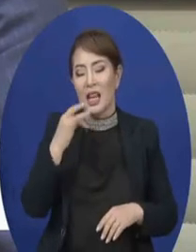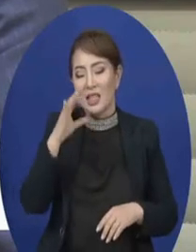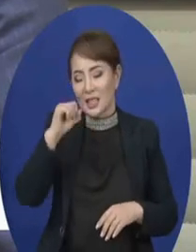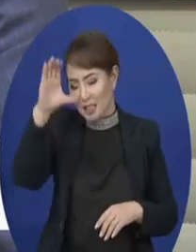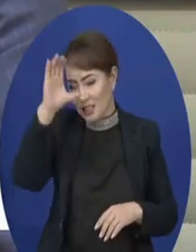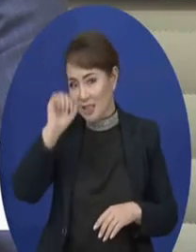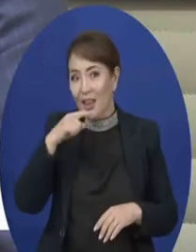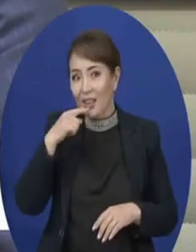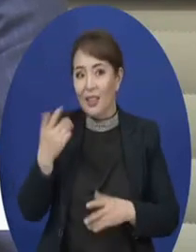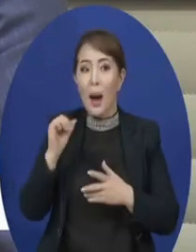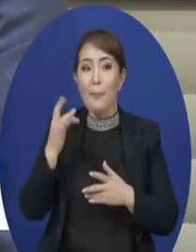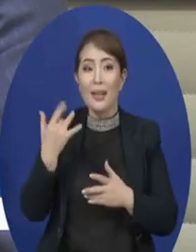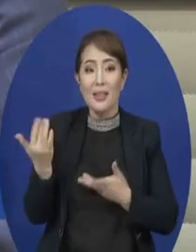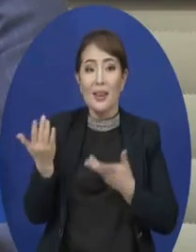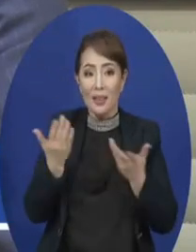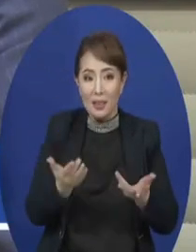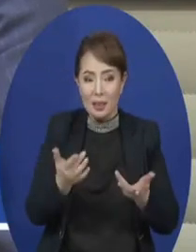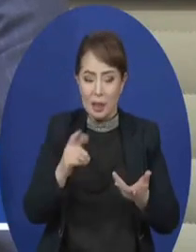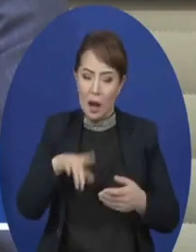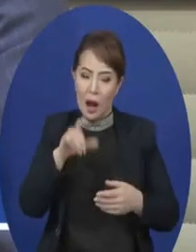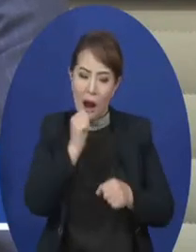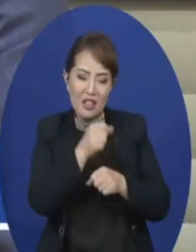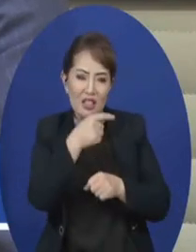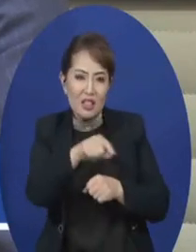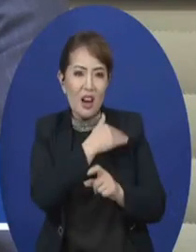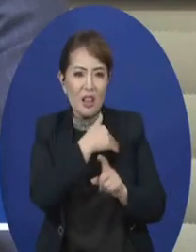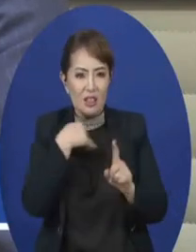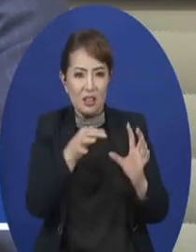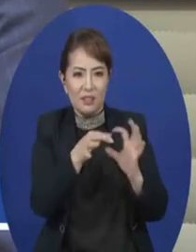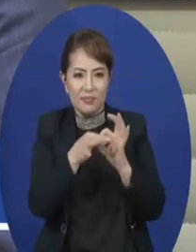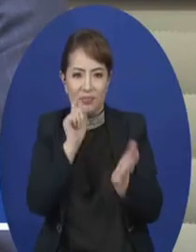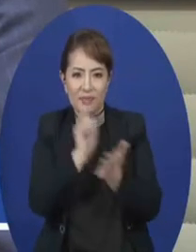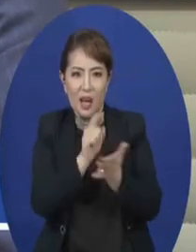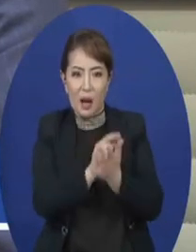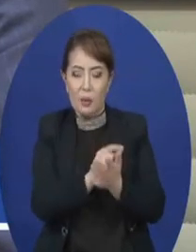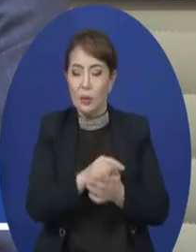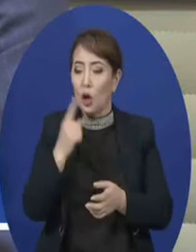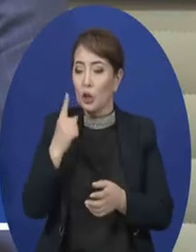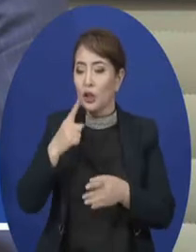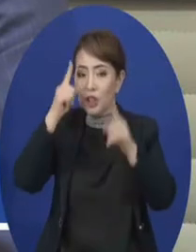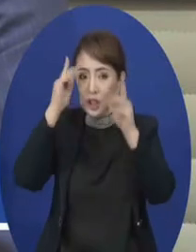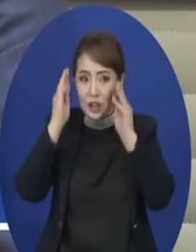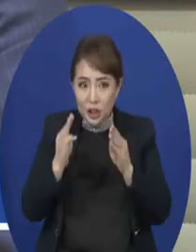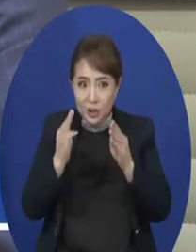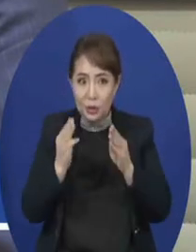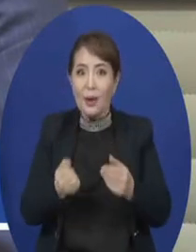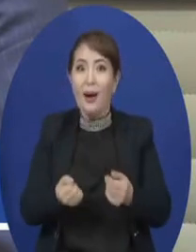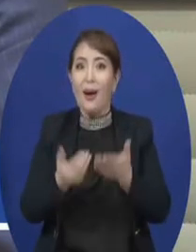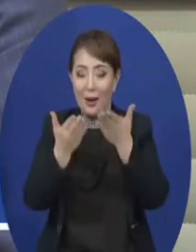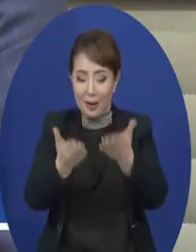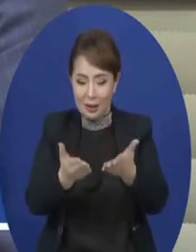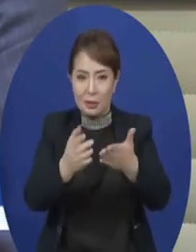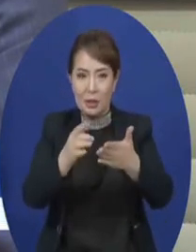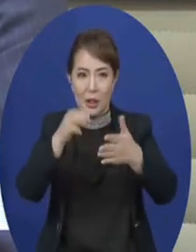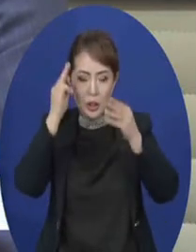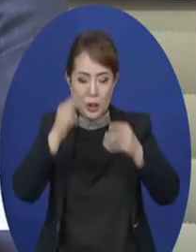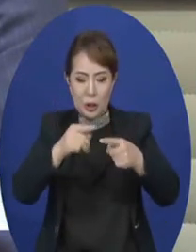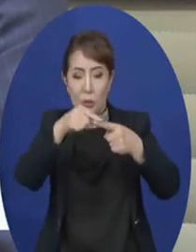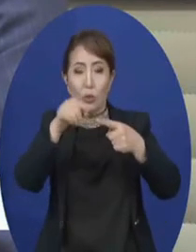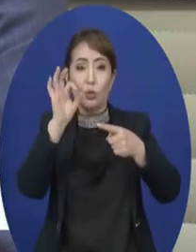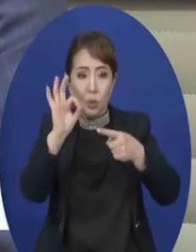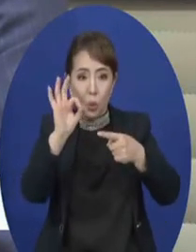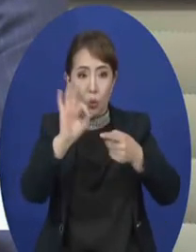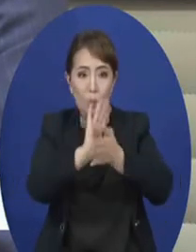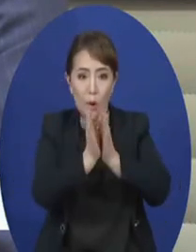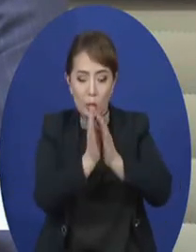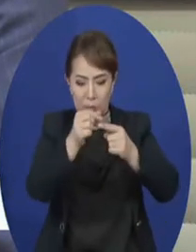бол эзэмжүүлж ажиллана. Одоо яг үндсэндээ бол бас нэг шийдвэр гаргадаг. Гаргасан шийдвэр нь хичнээн зөв